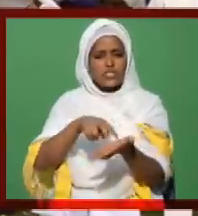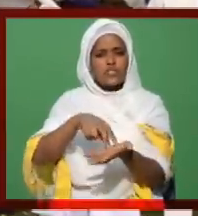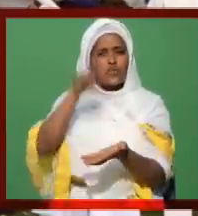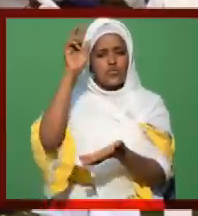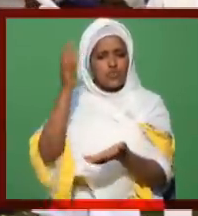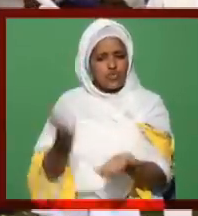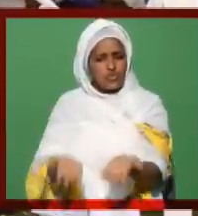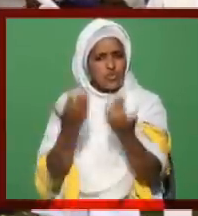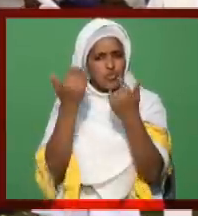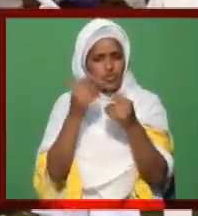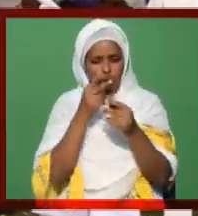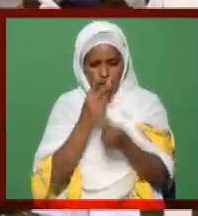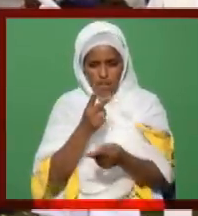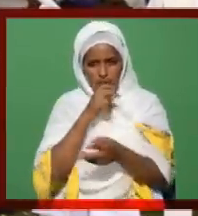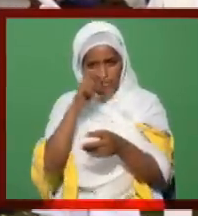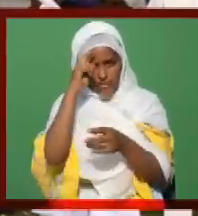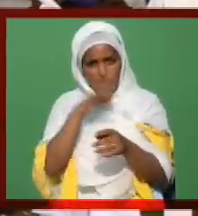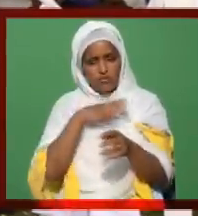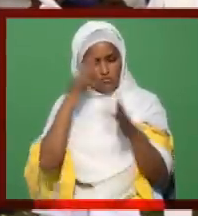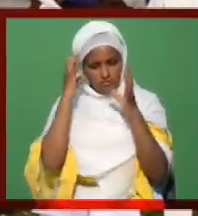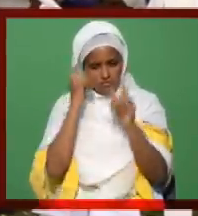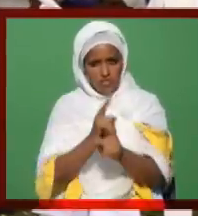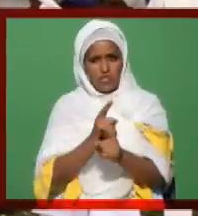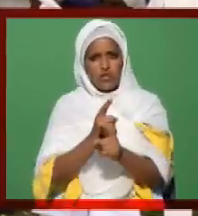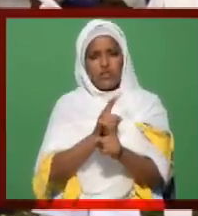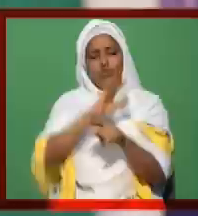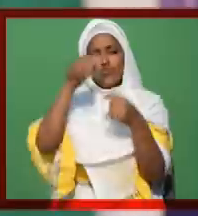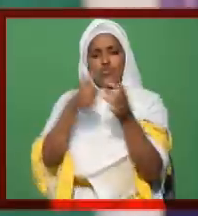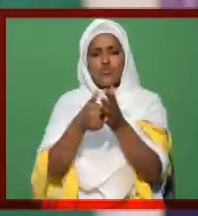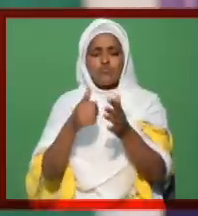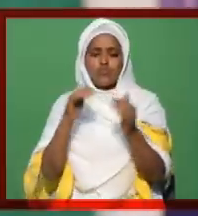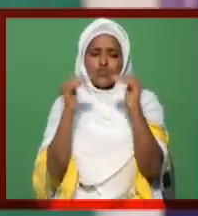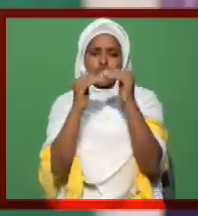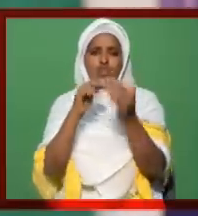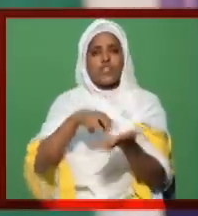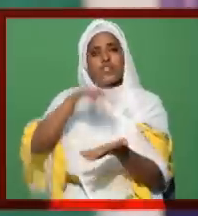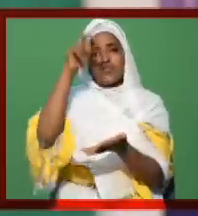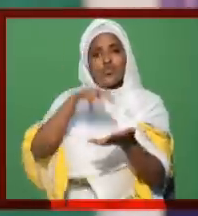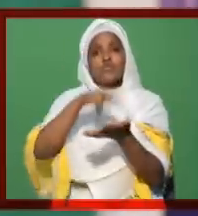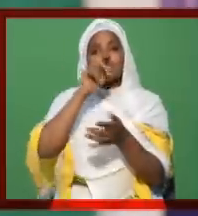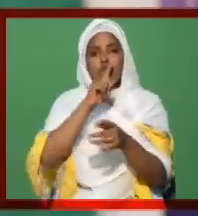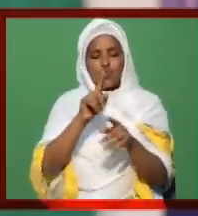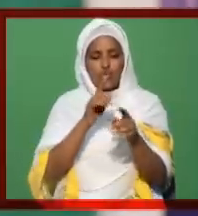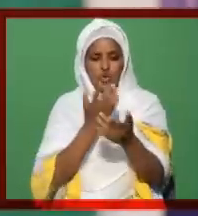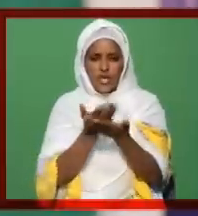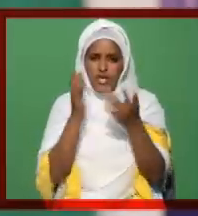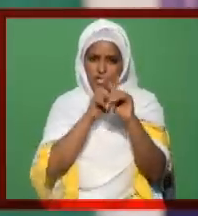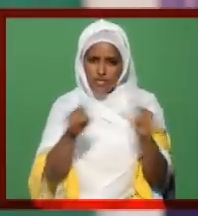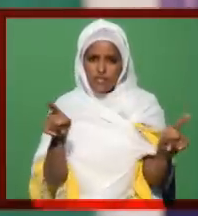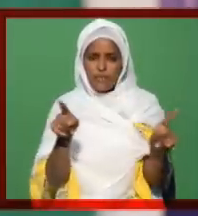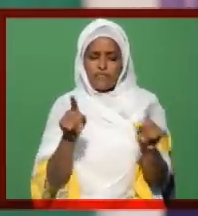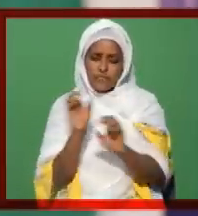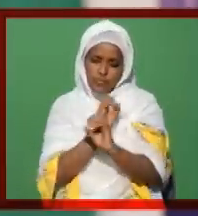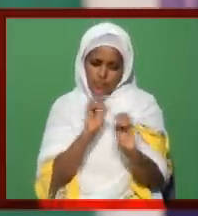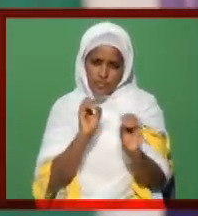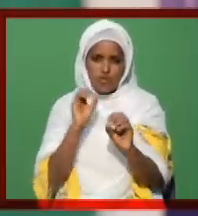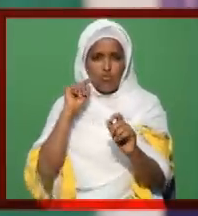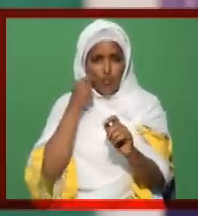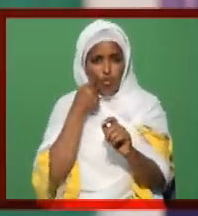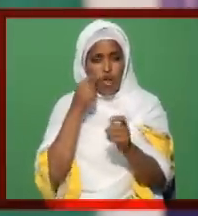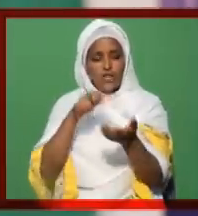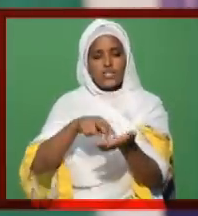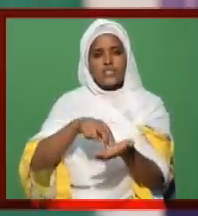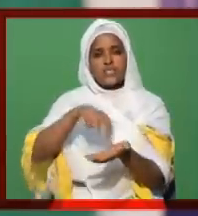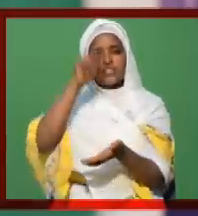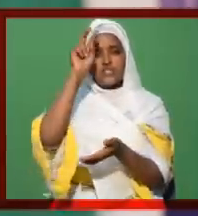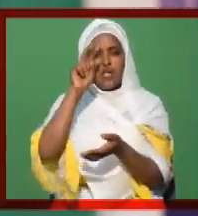ነው? እርግጥ ነው ትንሣኤው ለሁላችንም የተነሳው ትንሣኤ ነው። ነገር ግን ምንም እንኳን ትንሣኤው